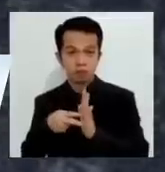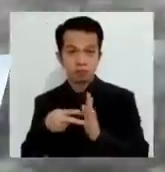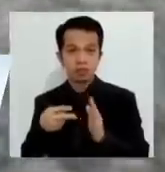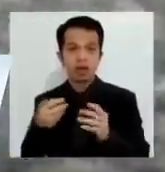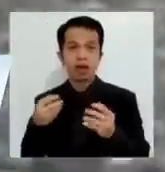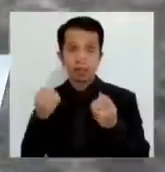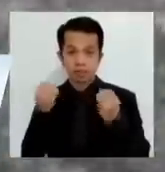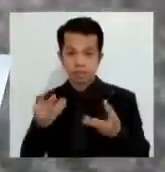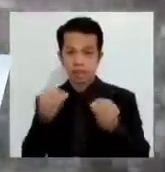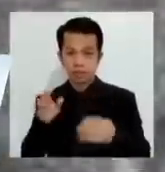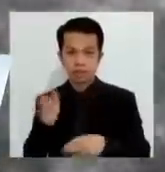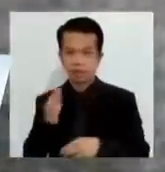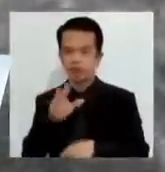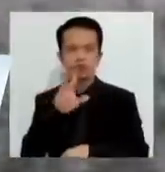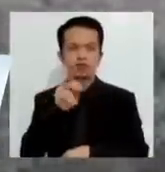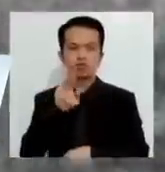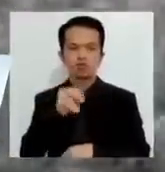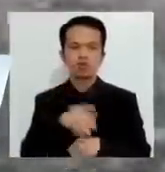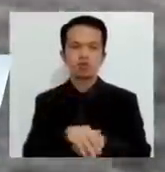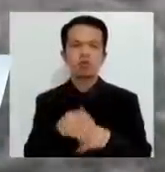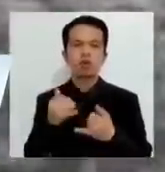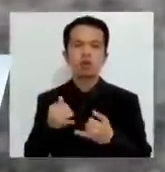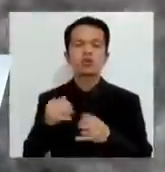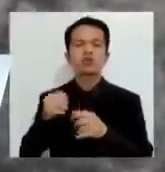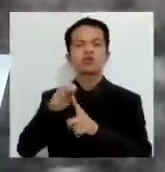na. Ayon sa Provincial Environment and Natural